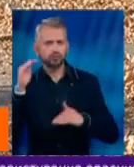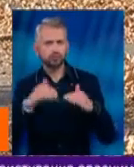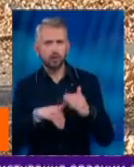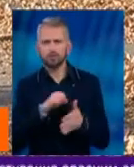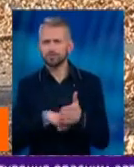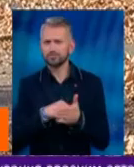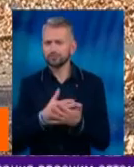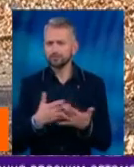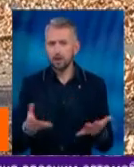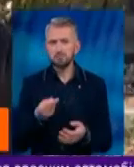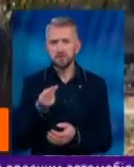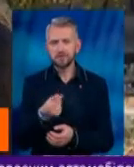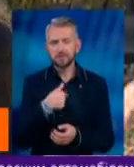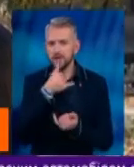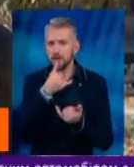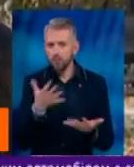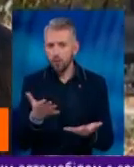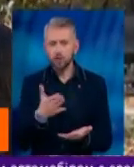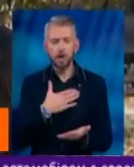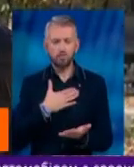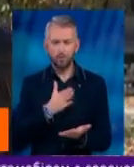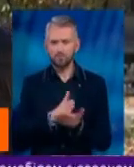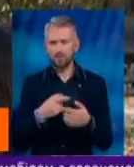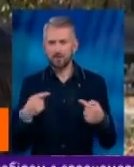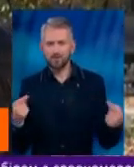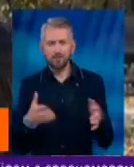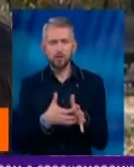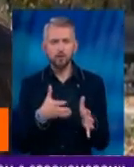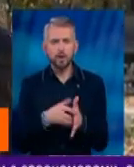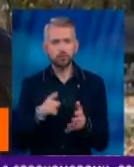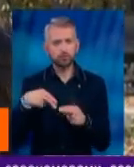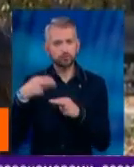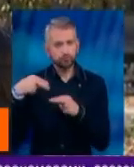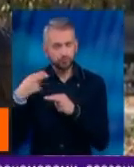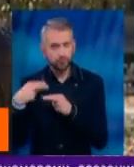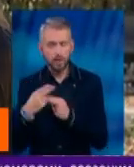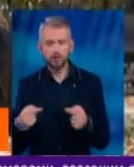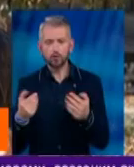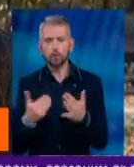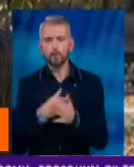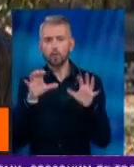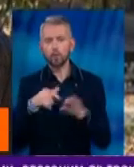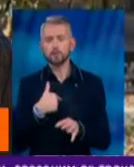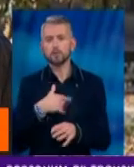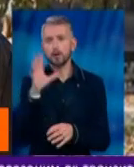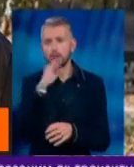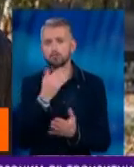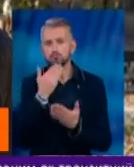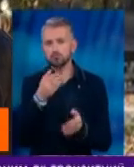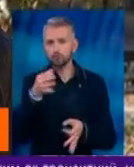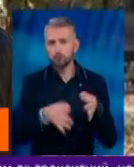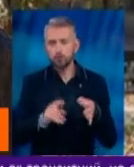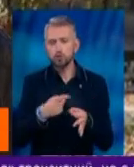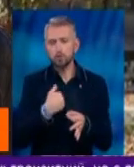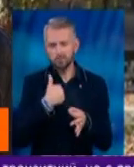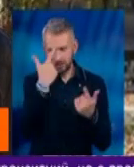причин платити більше не можу. Мого майна недостатньо, щоб розрахуватися, тому згідно з новим кодексом я зможу звернутися до суду, щоб